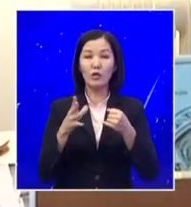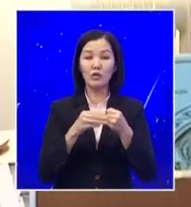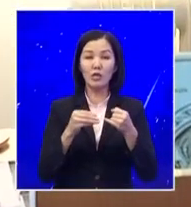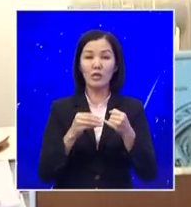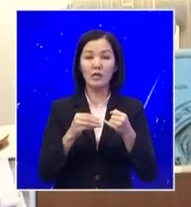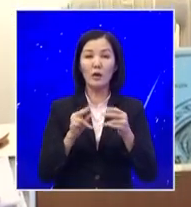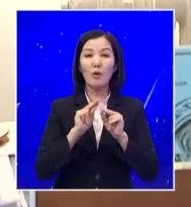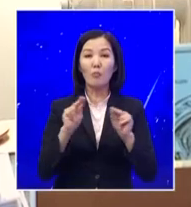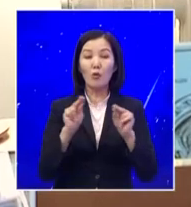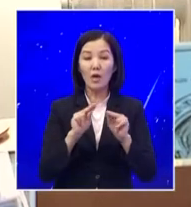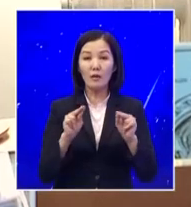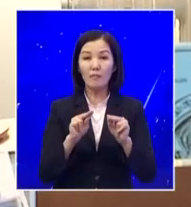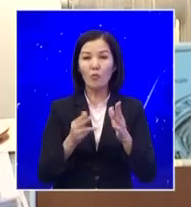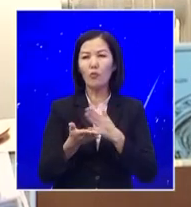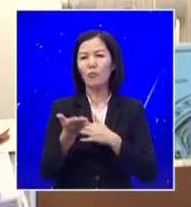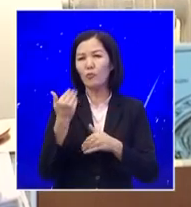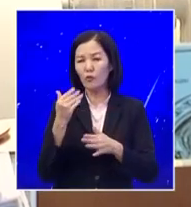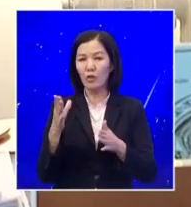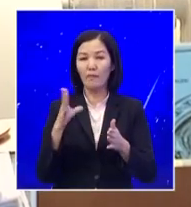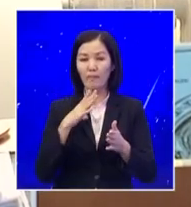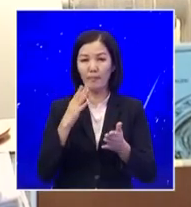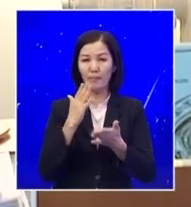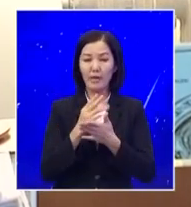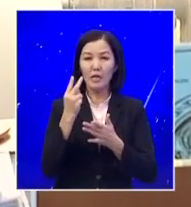мұғалімдер үшін ол бұрыннан қалыптасқан